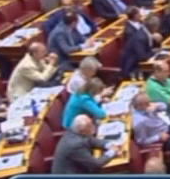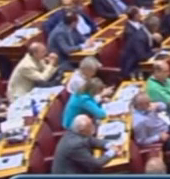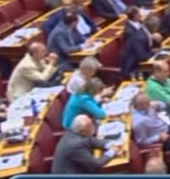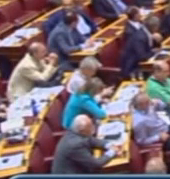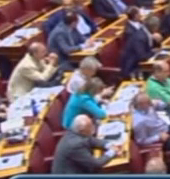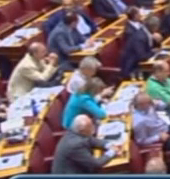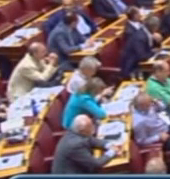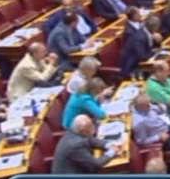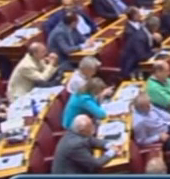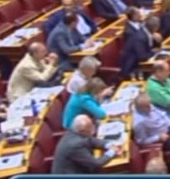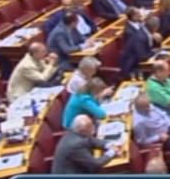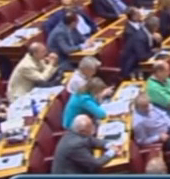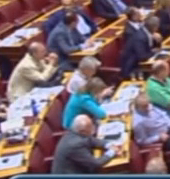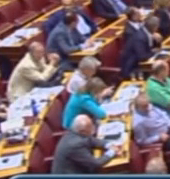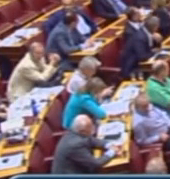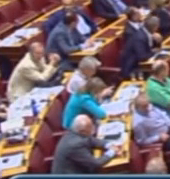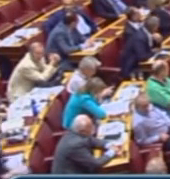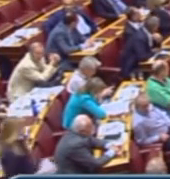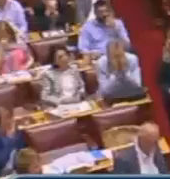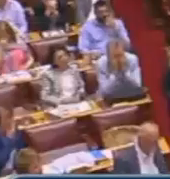Ελάτε κυρία γεννηματά.